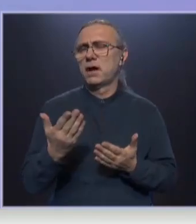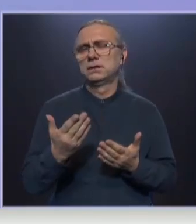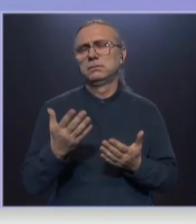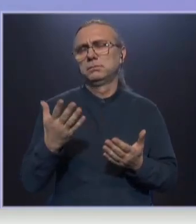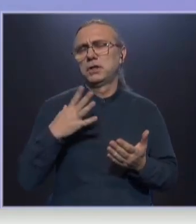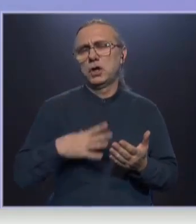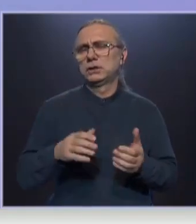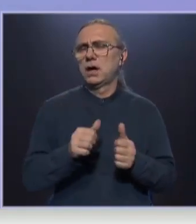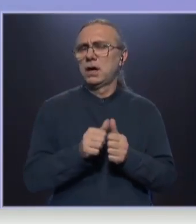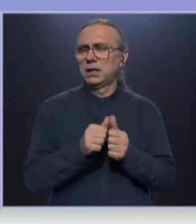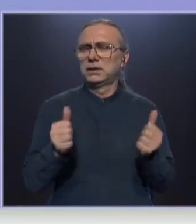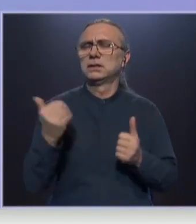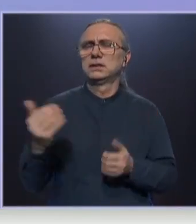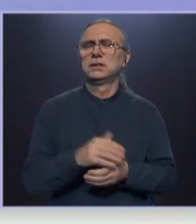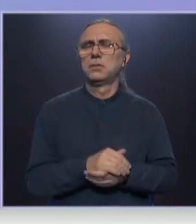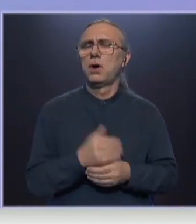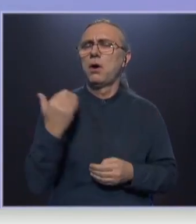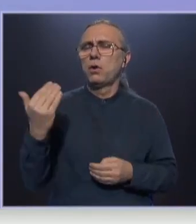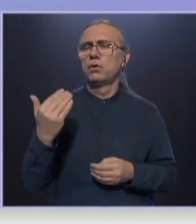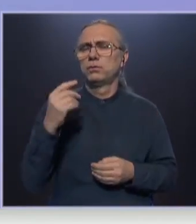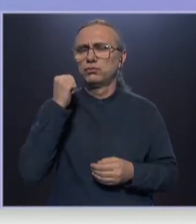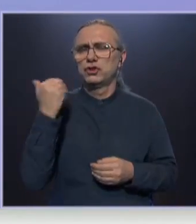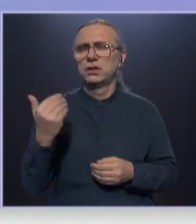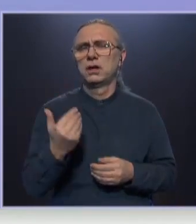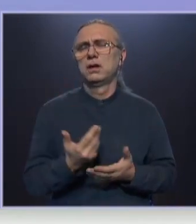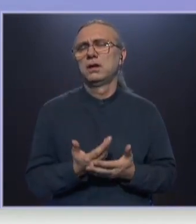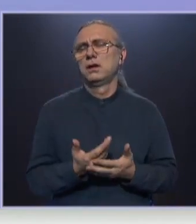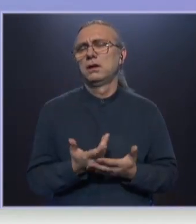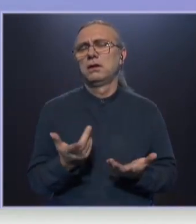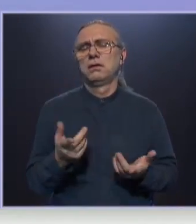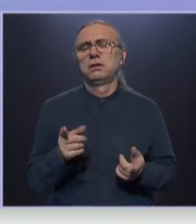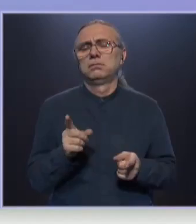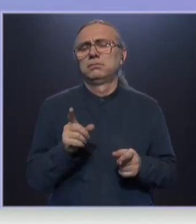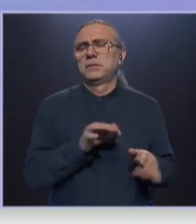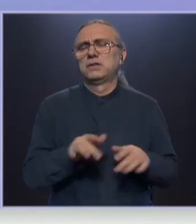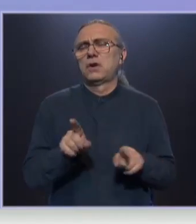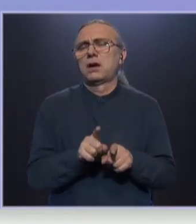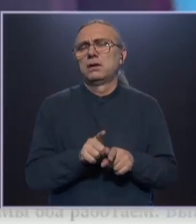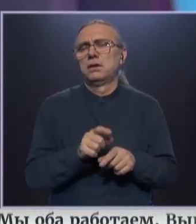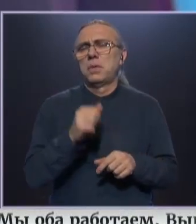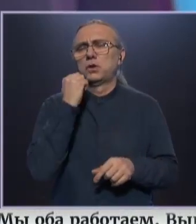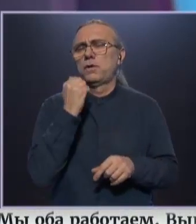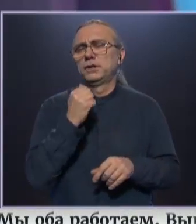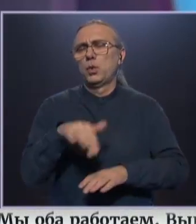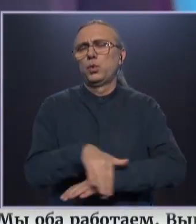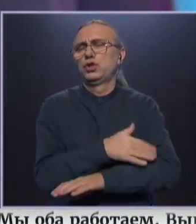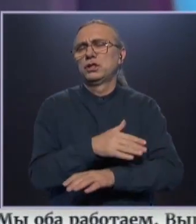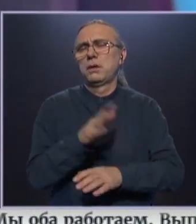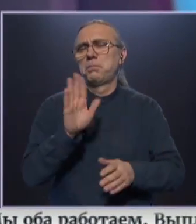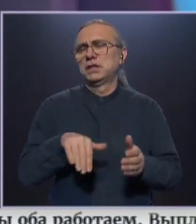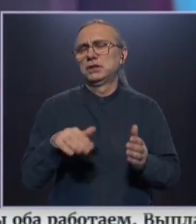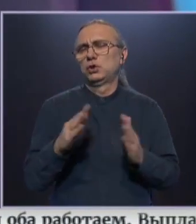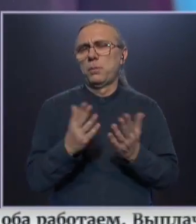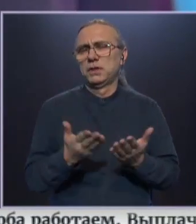вас поступает как, наверное, московский уличный бездомный. Вот, зачем ему идти работать, зачем